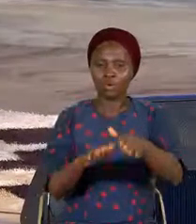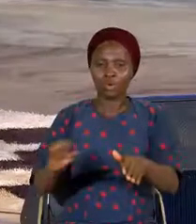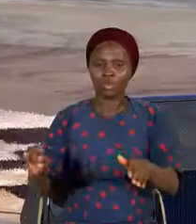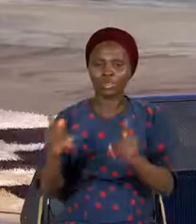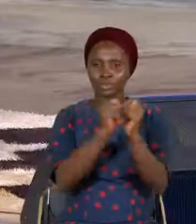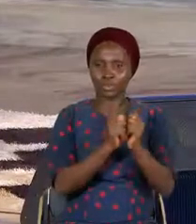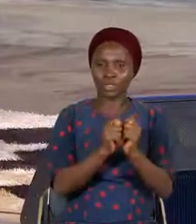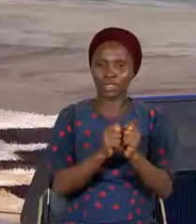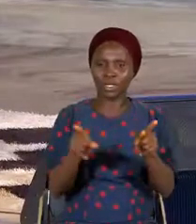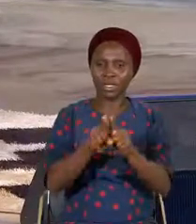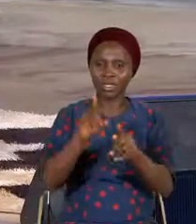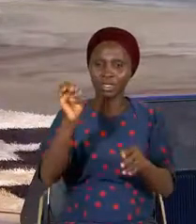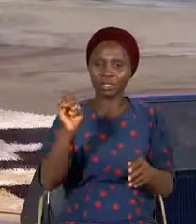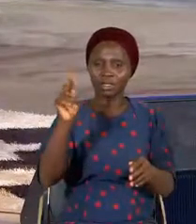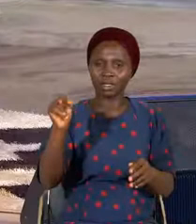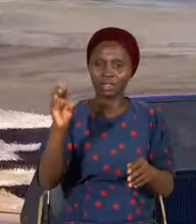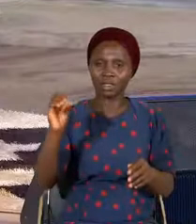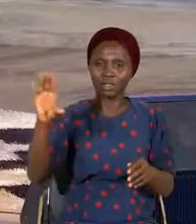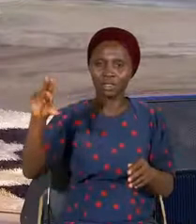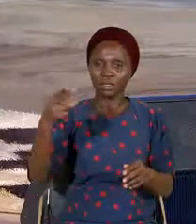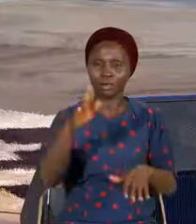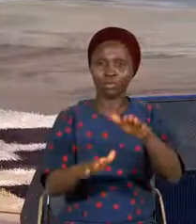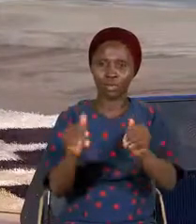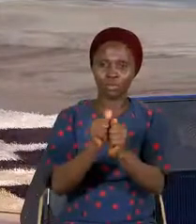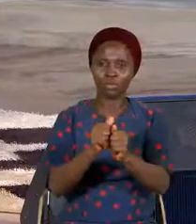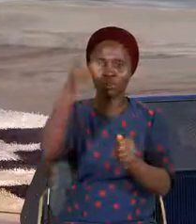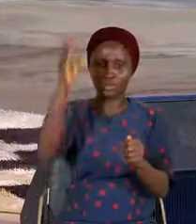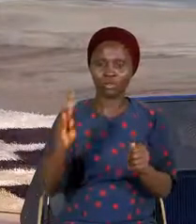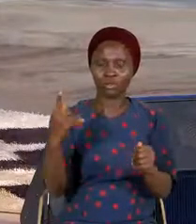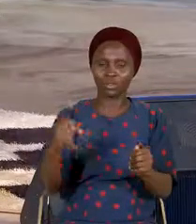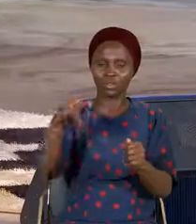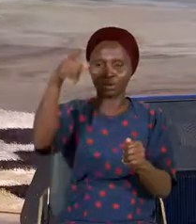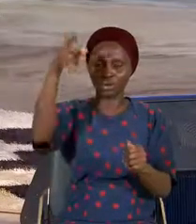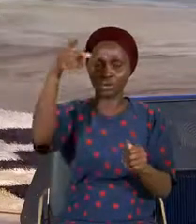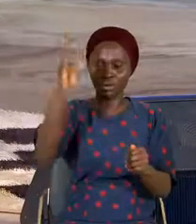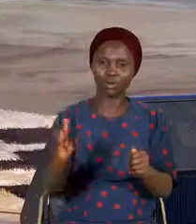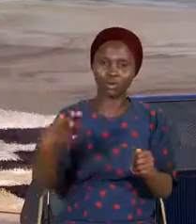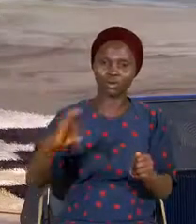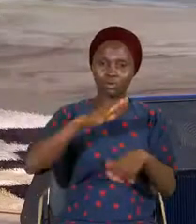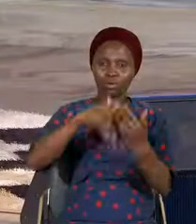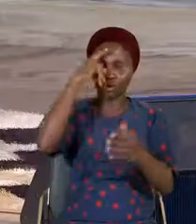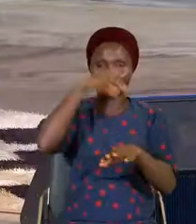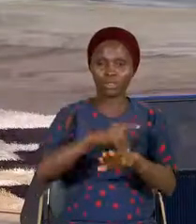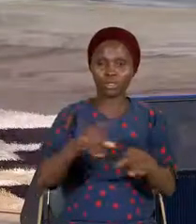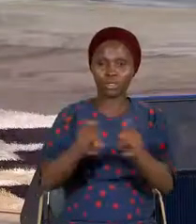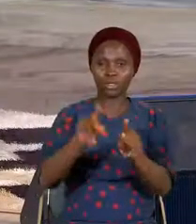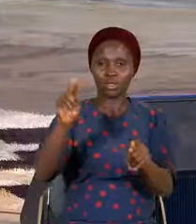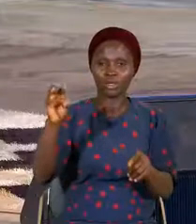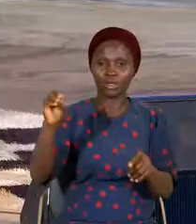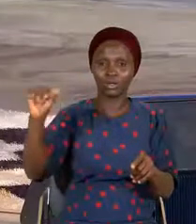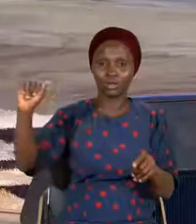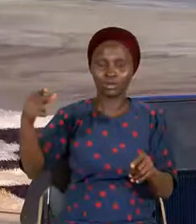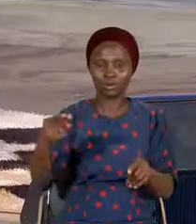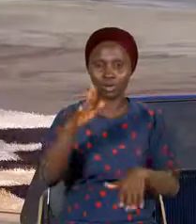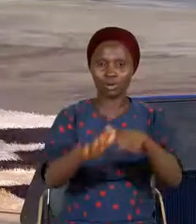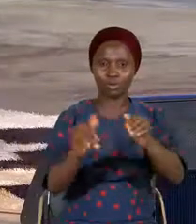ensemble, comme Enoch marchait avec Dieu, le Dieu de toute sagesse, comme Noé marchait avec Dieu, le Dieu